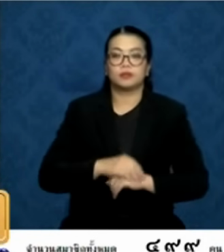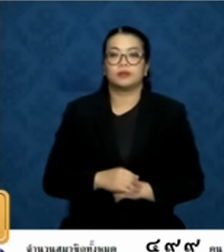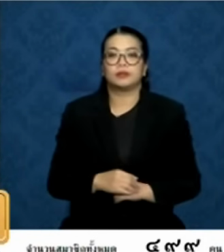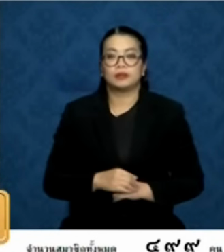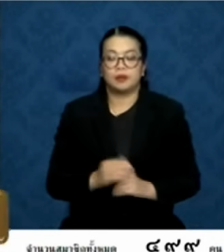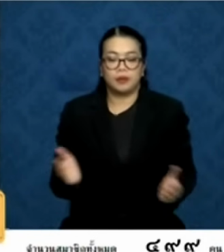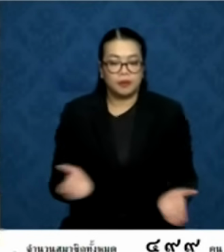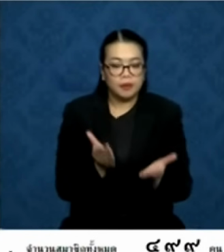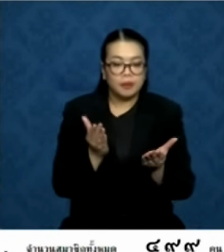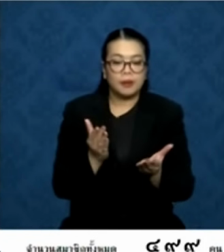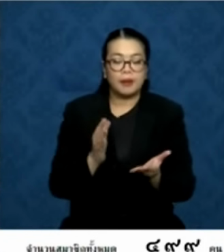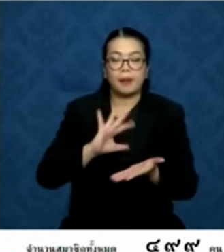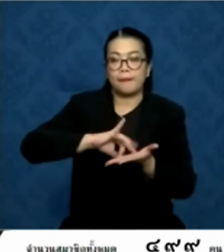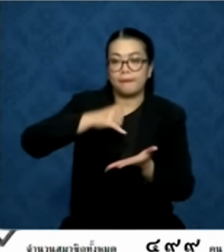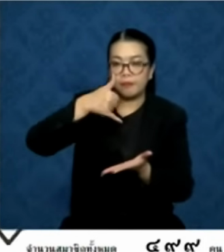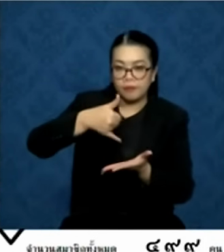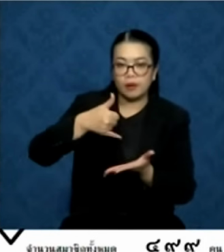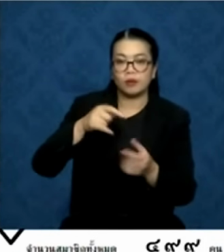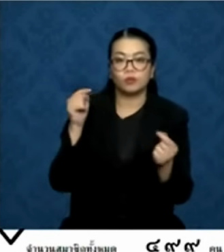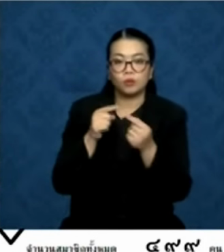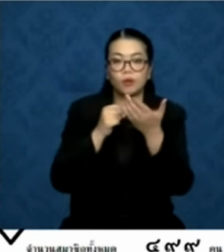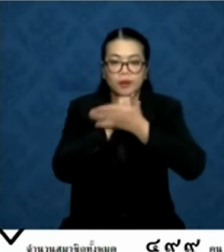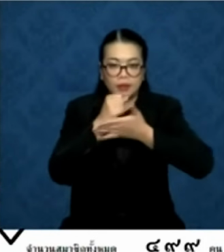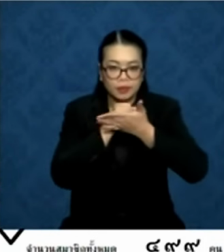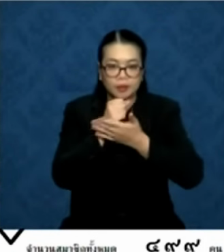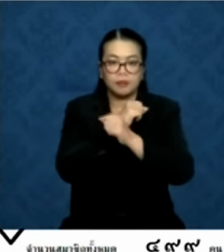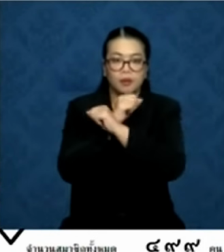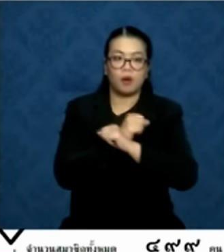ำบัดรักษาผู้ติดยาเสพติดงบประมาณ